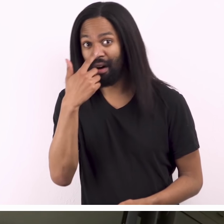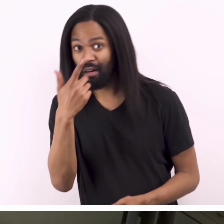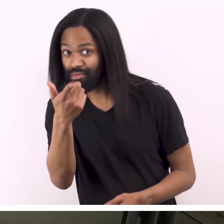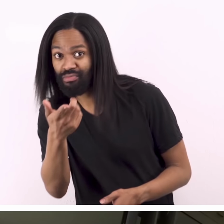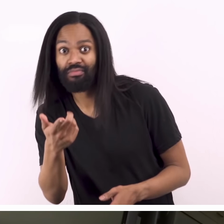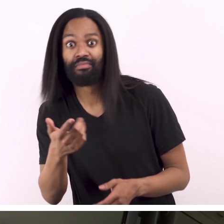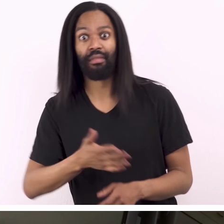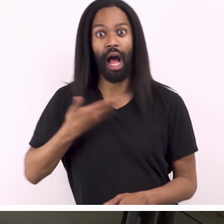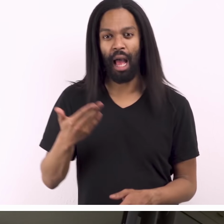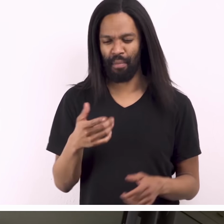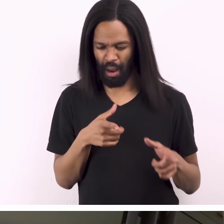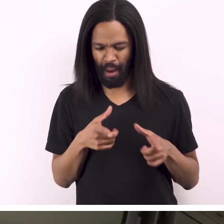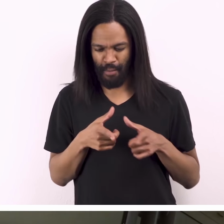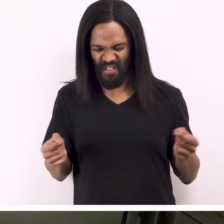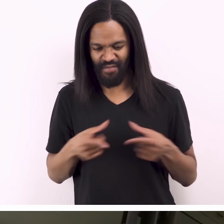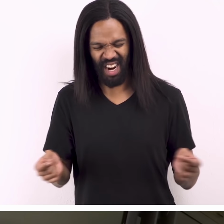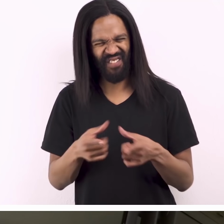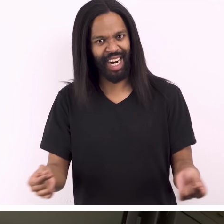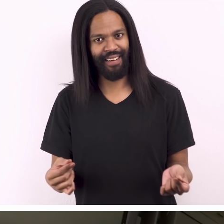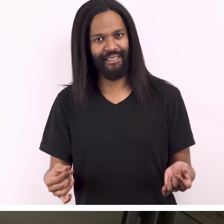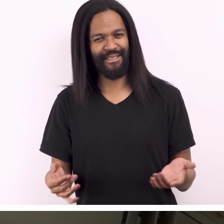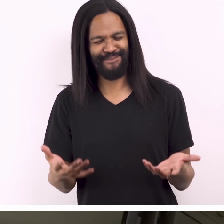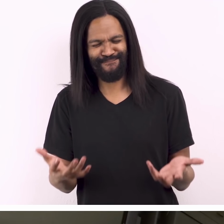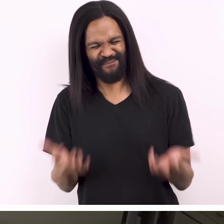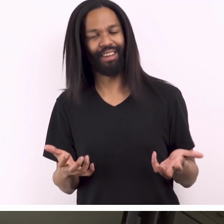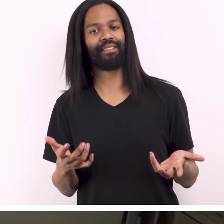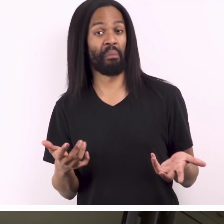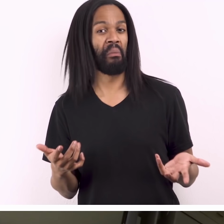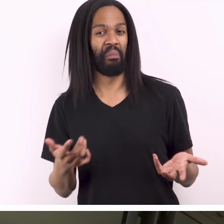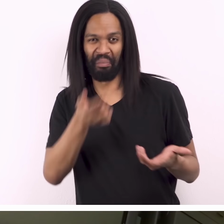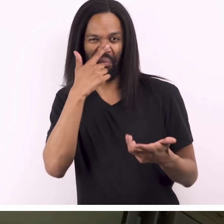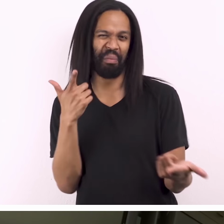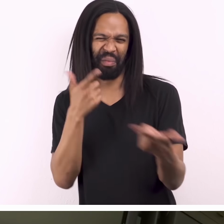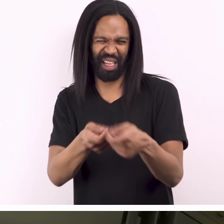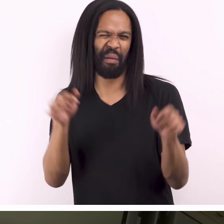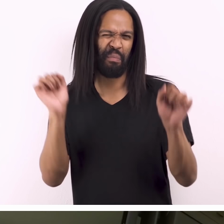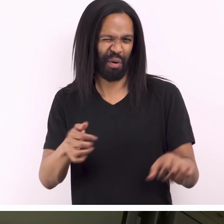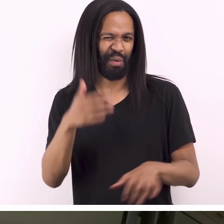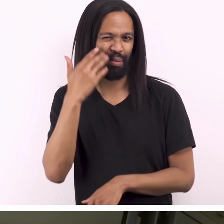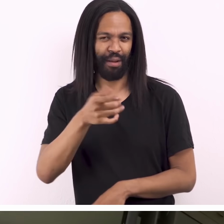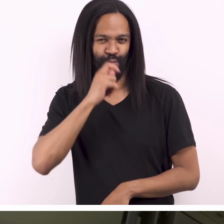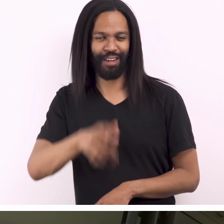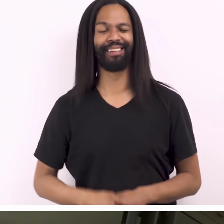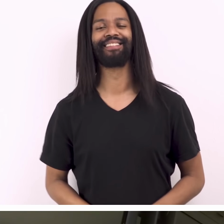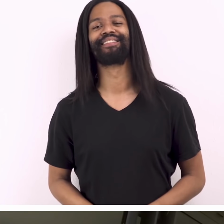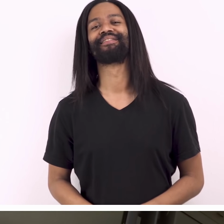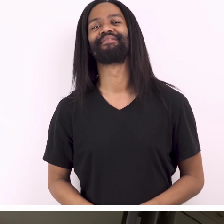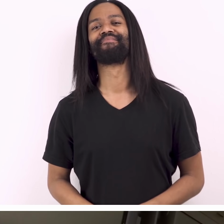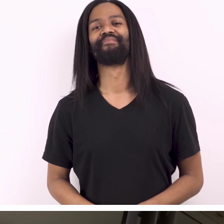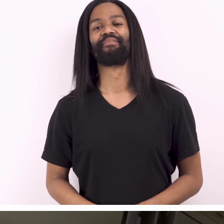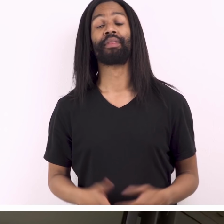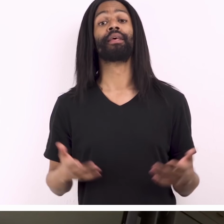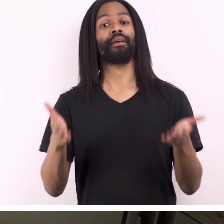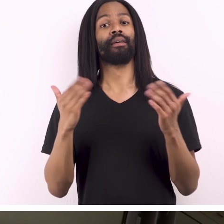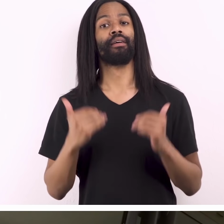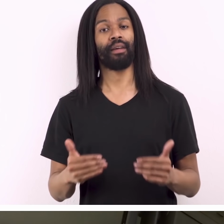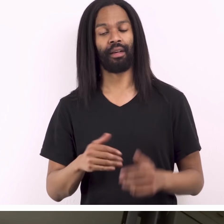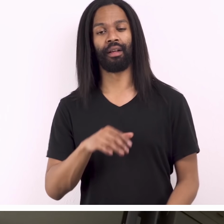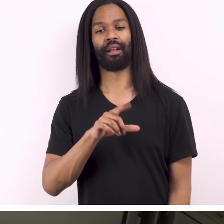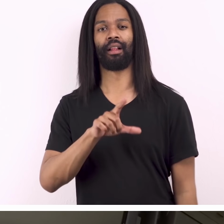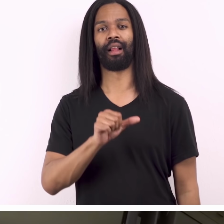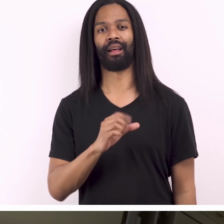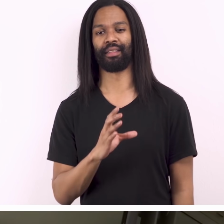très découpé, très agressif un petit peu, il est fait pour vous. Dans le même ordre d'idée, on a le Lacinatum qui est